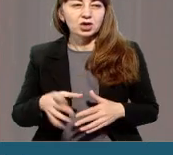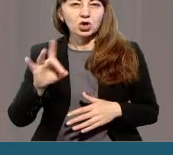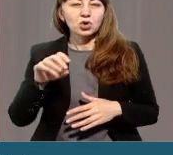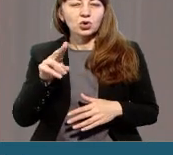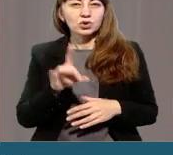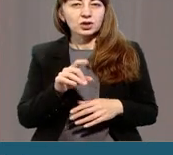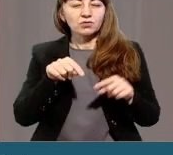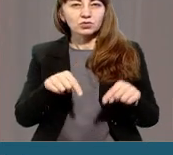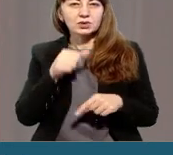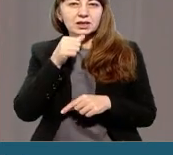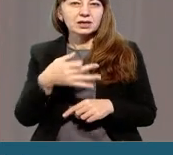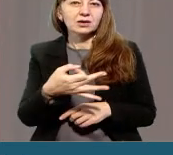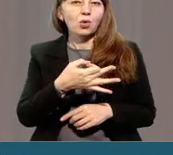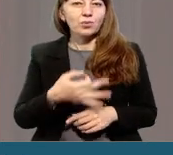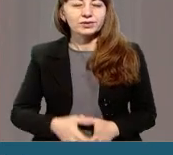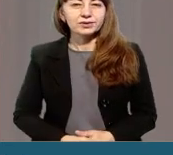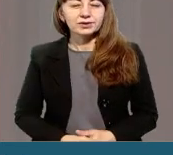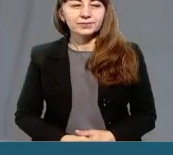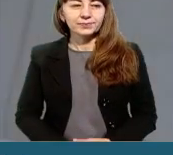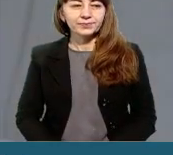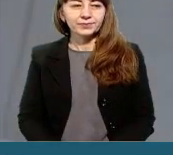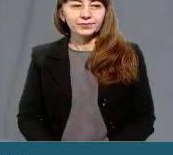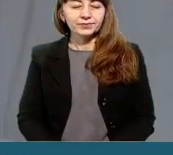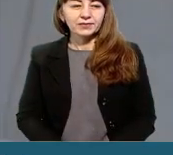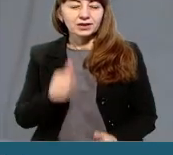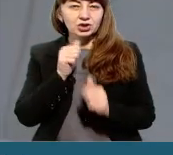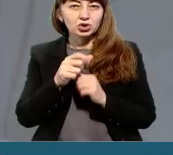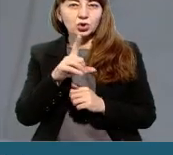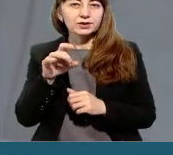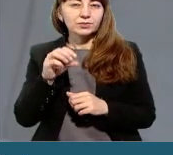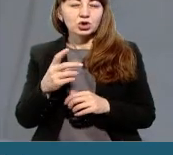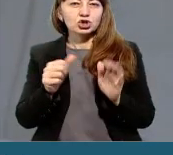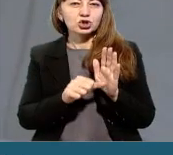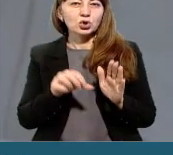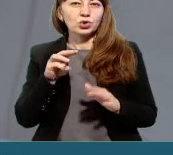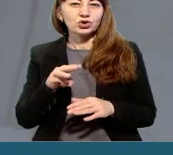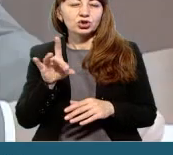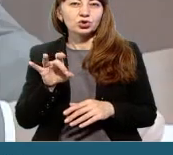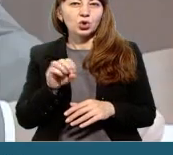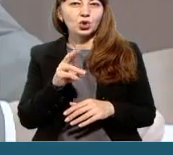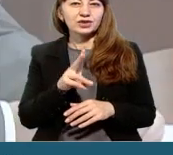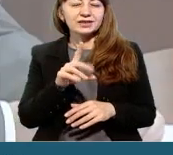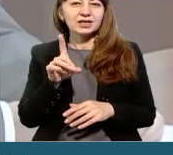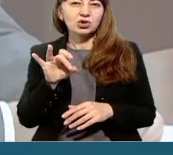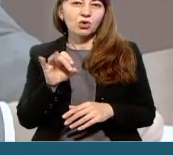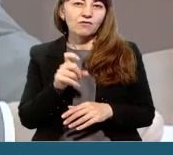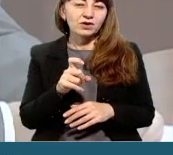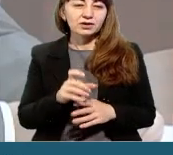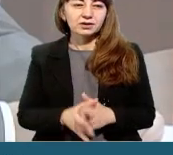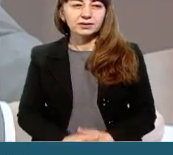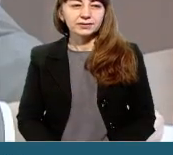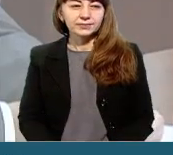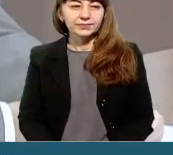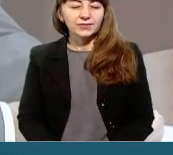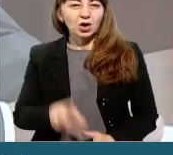ұн, 5 мың тонна макарон экспорттаймыз. Сонымен қатар Құмар Ақсақалов астықты аймақтың агроөнеркәсіптік әлеуетін атап